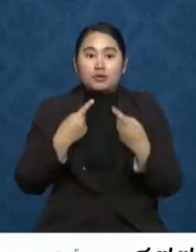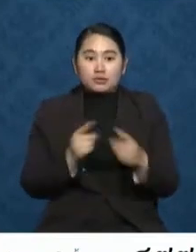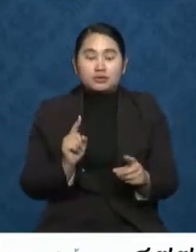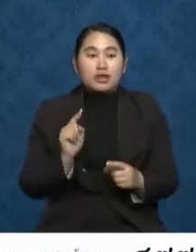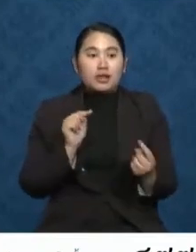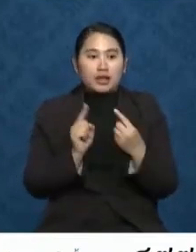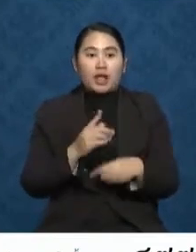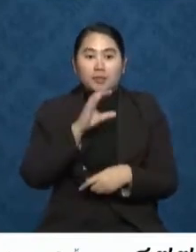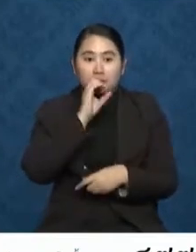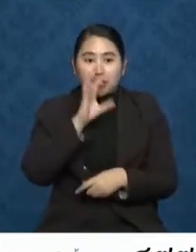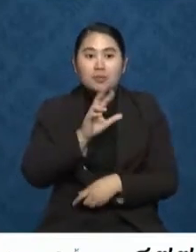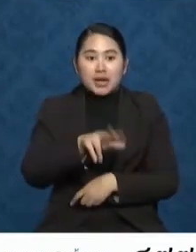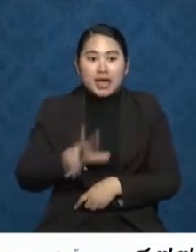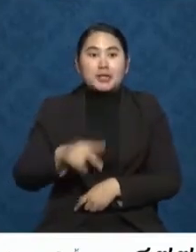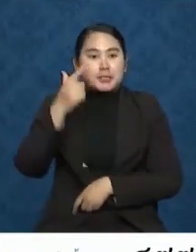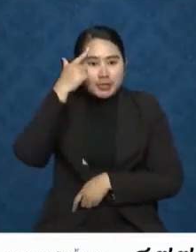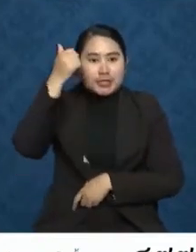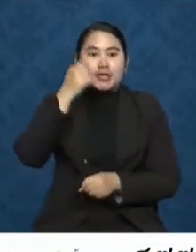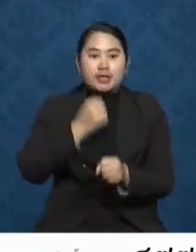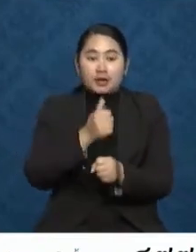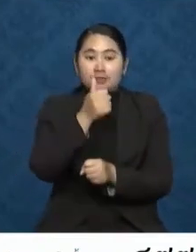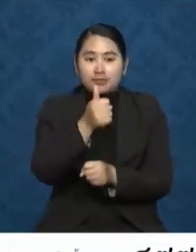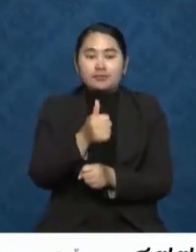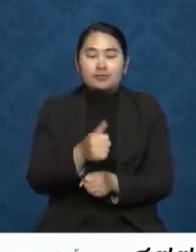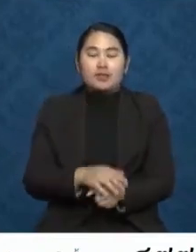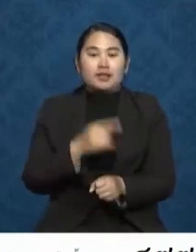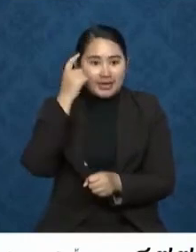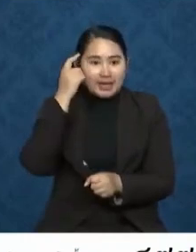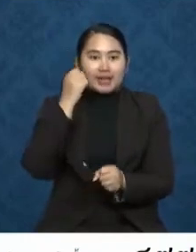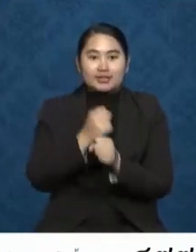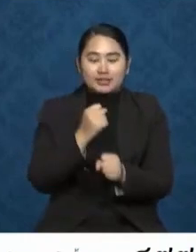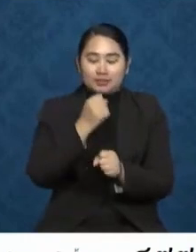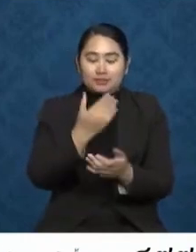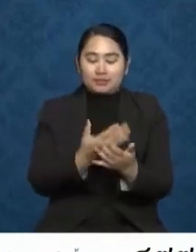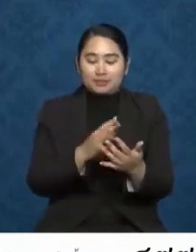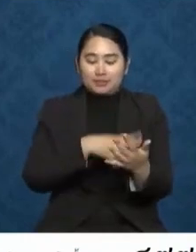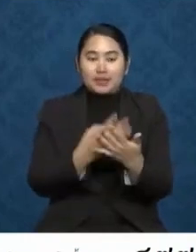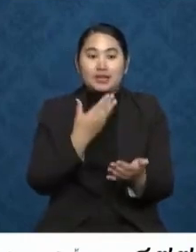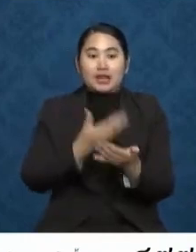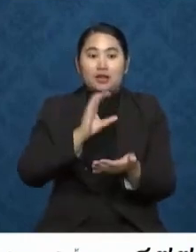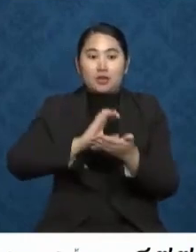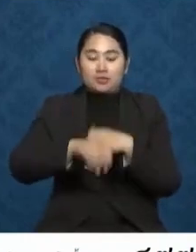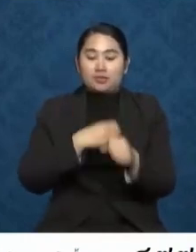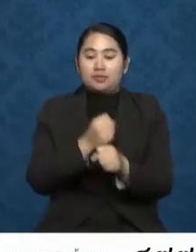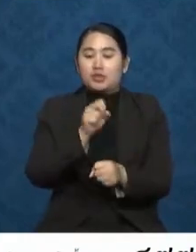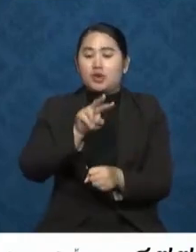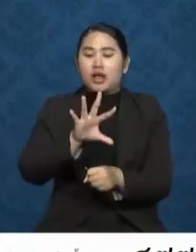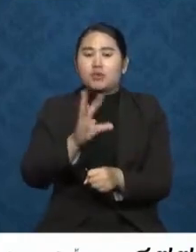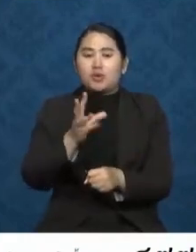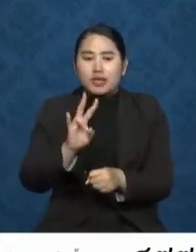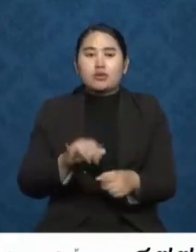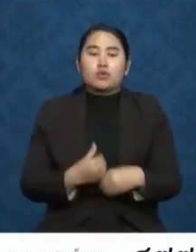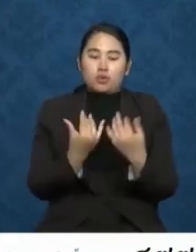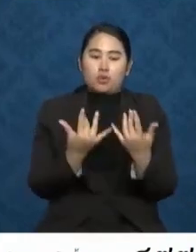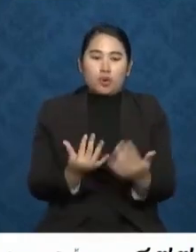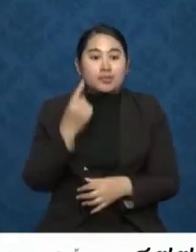ไทยบอกว่าคิดเป็นทำเป็นแต่ท่านคิดได้คิดและทำงบประมาณปี67ให้สมกับเป็นที่คาดหวังของประชาชน